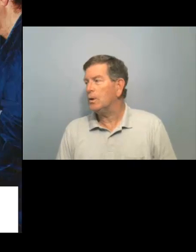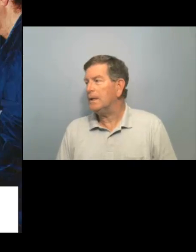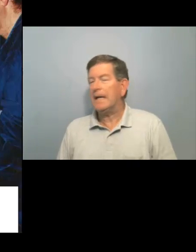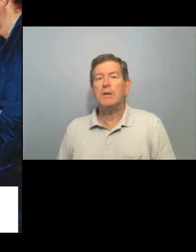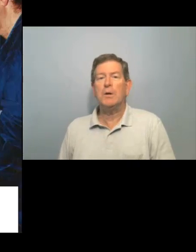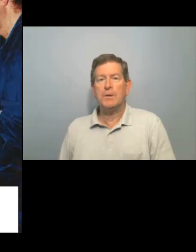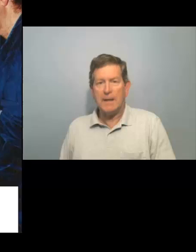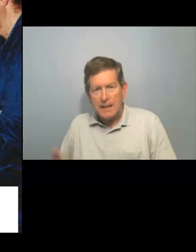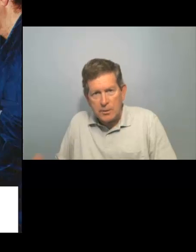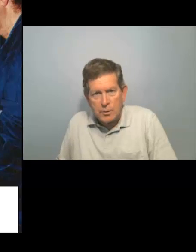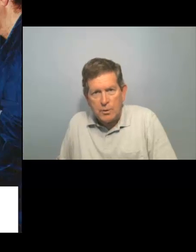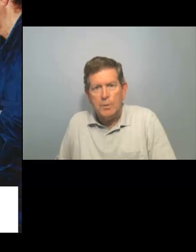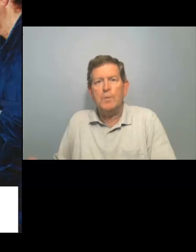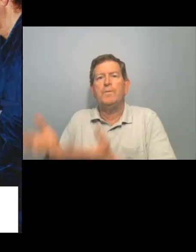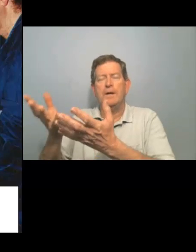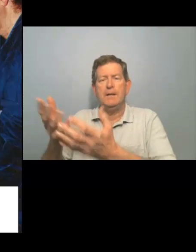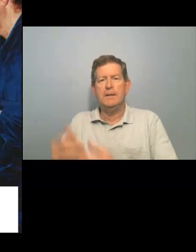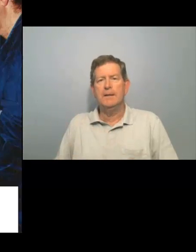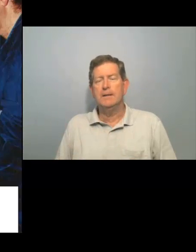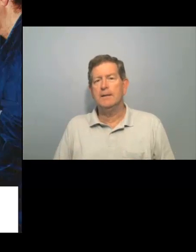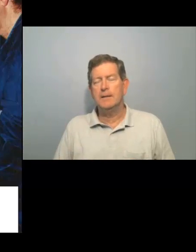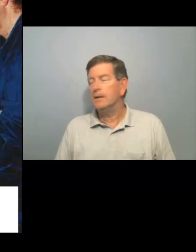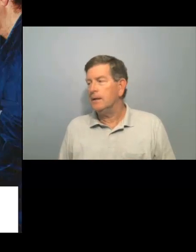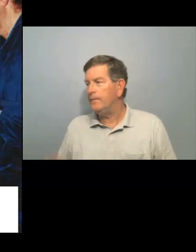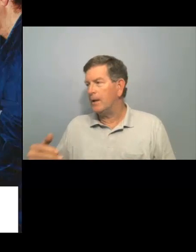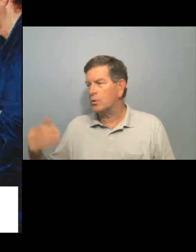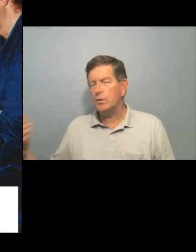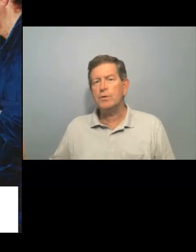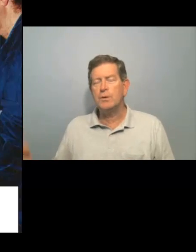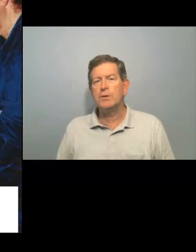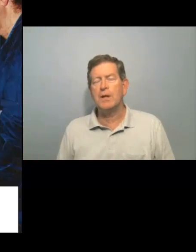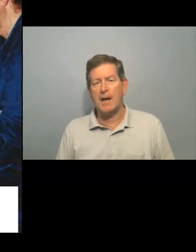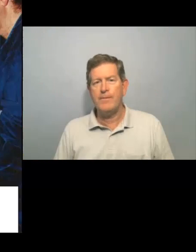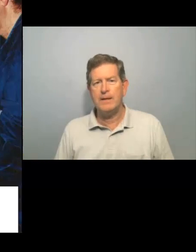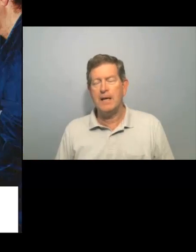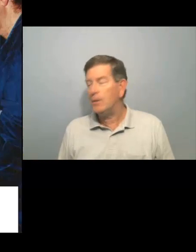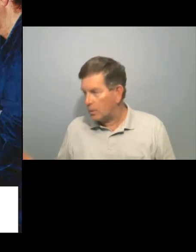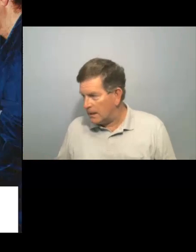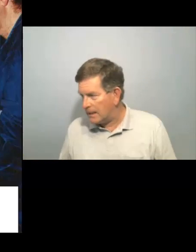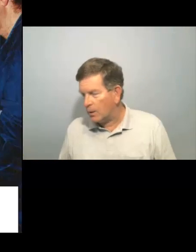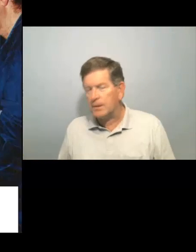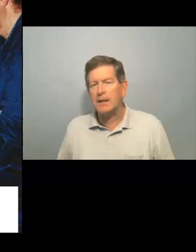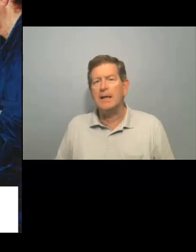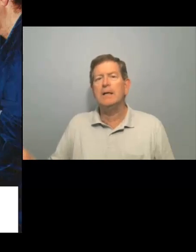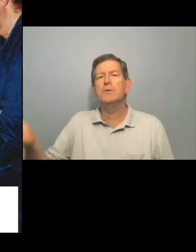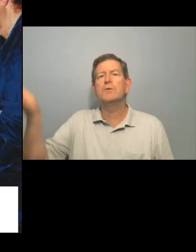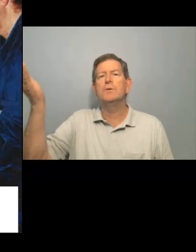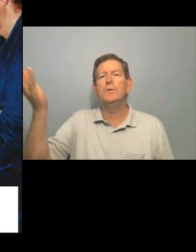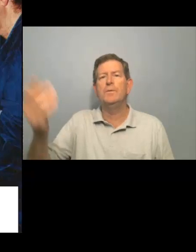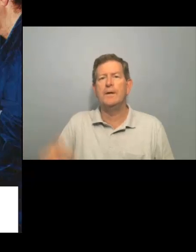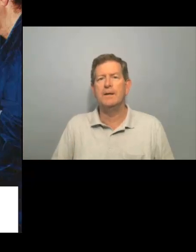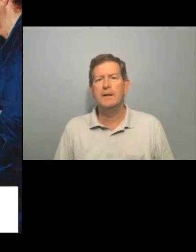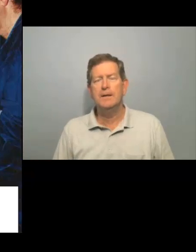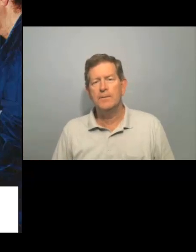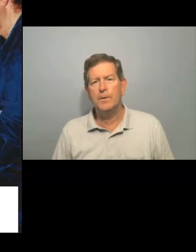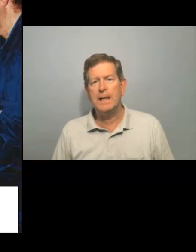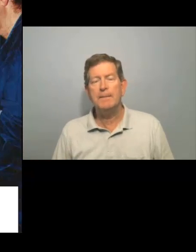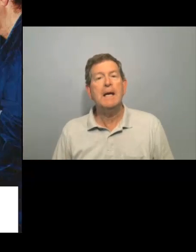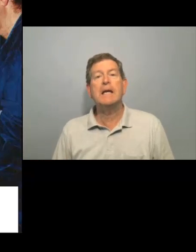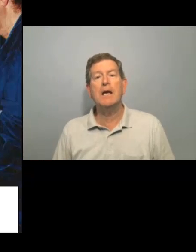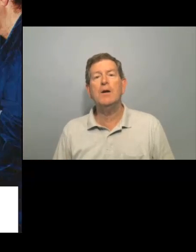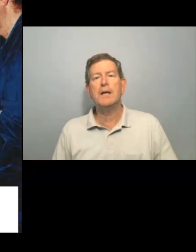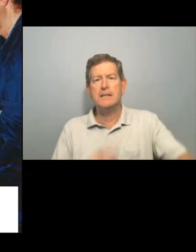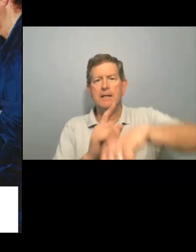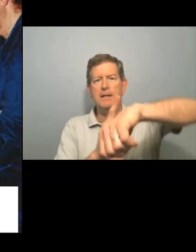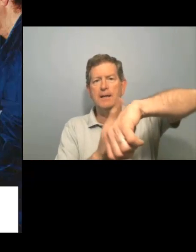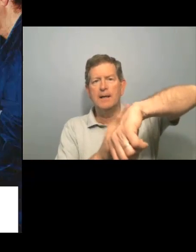Oui, John est en train de se lever. Il vient juste de se réveiller, donc il est en train de se lever. Voilà.